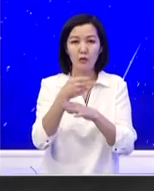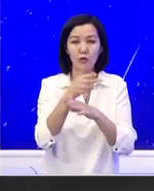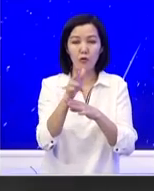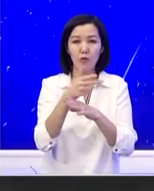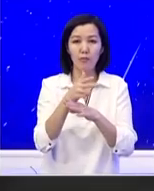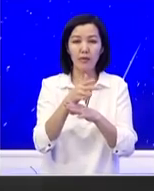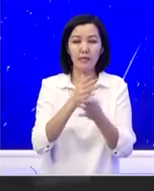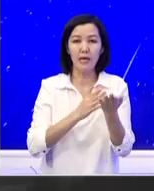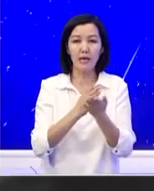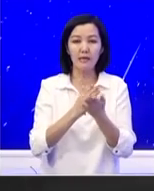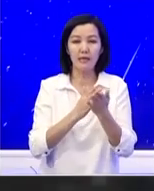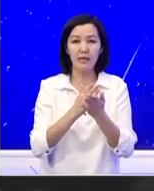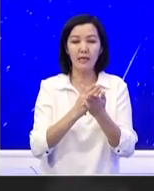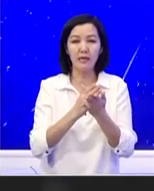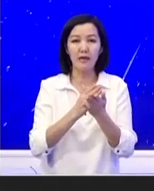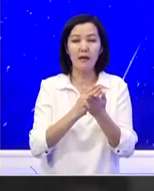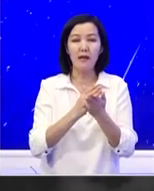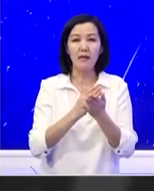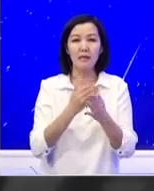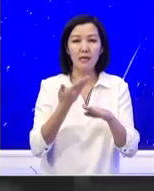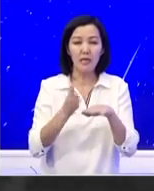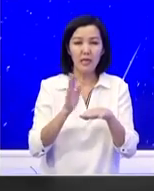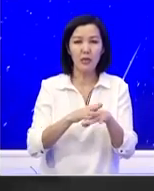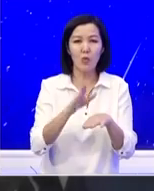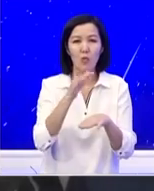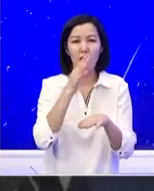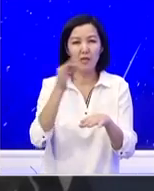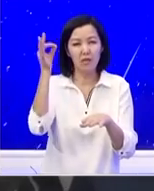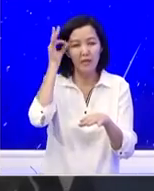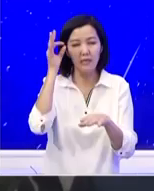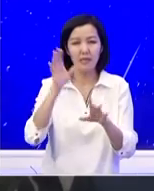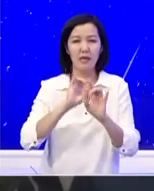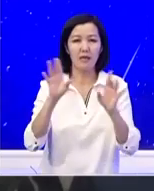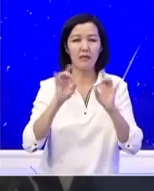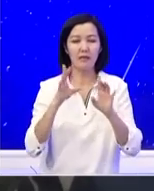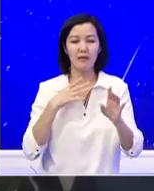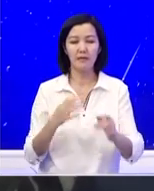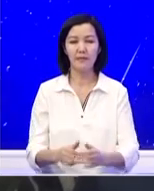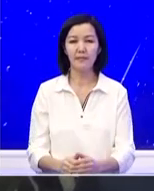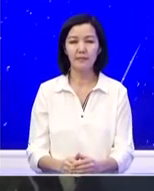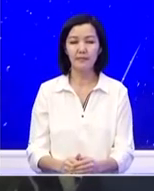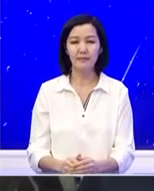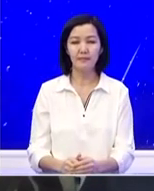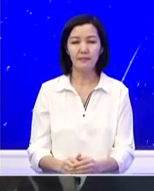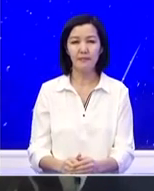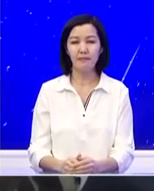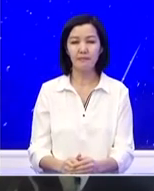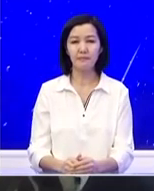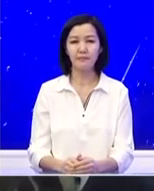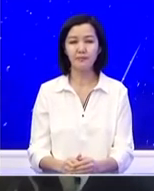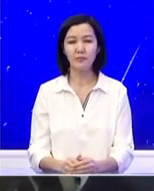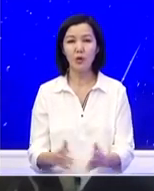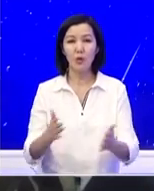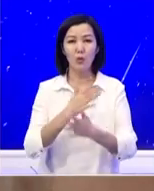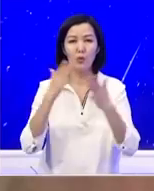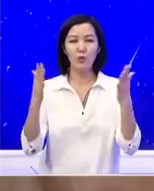соғыс ардагері ұрыс даласындағы қиын сәттерді де еске алды. При больших бомбардировке плакали.